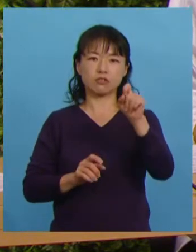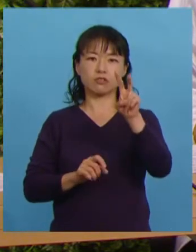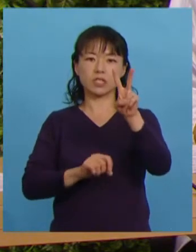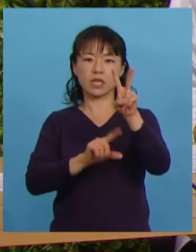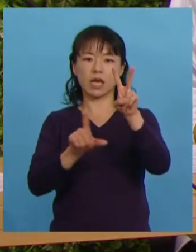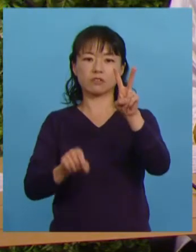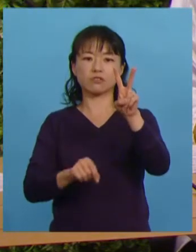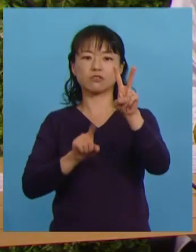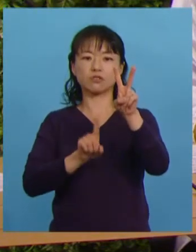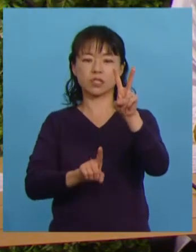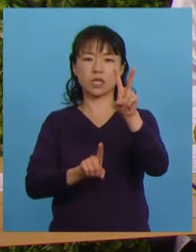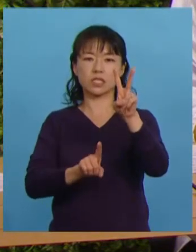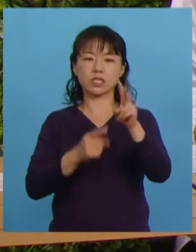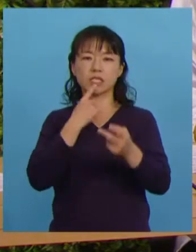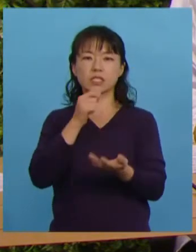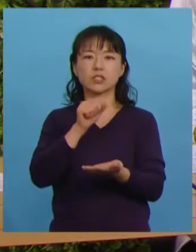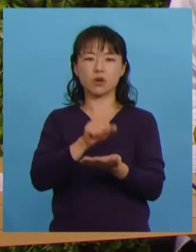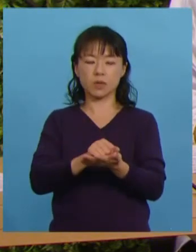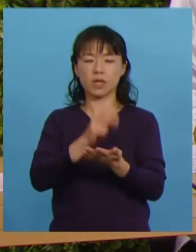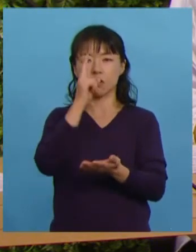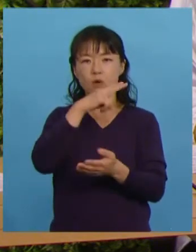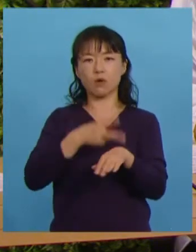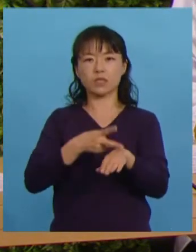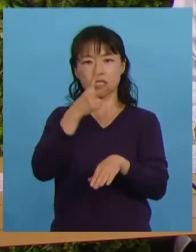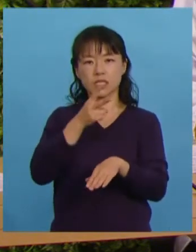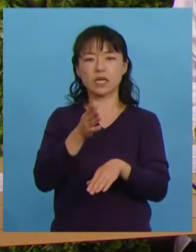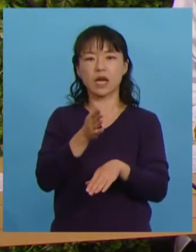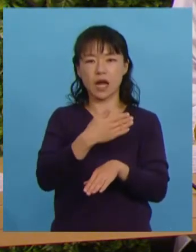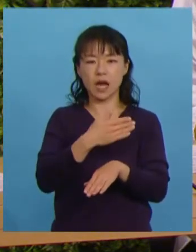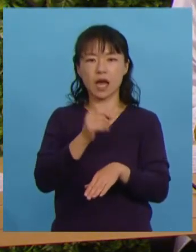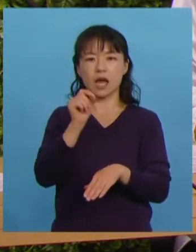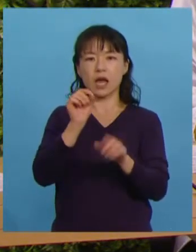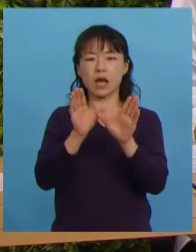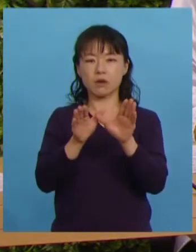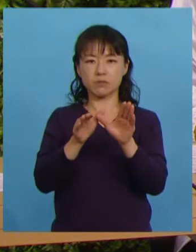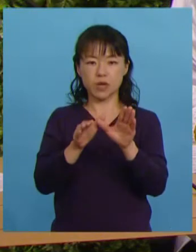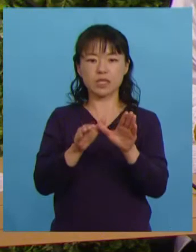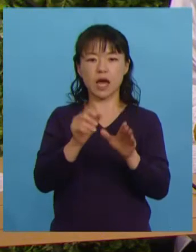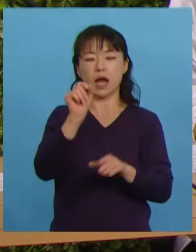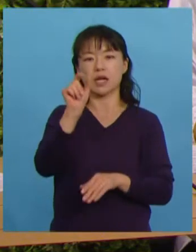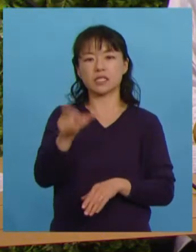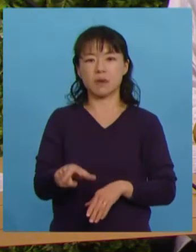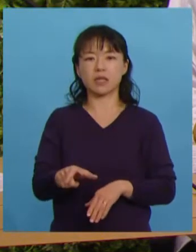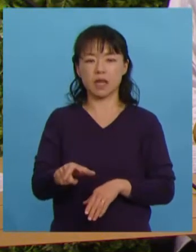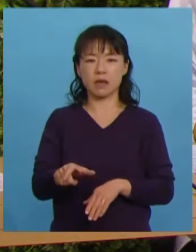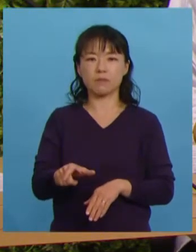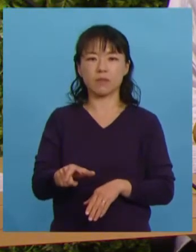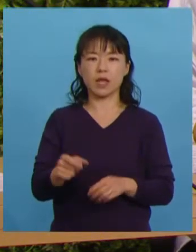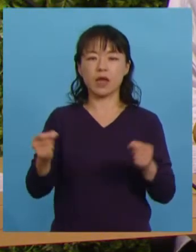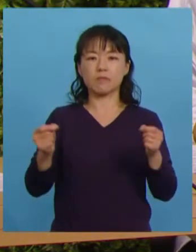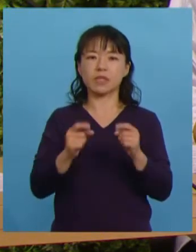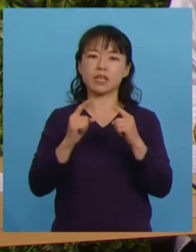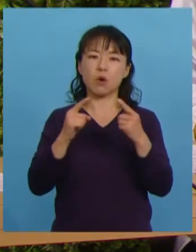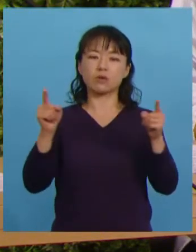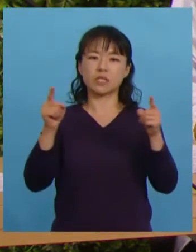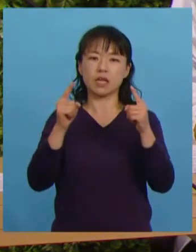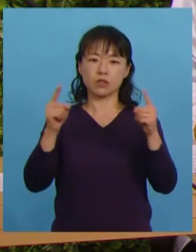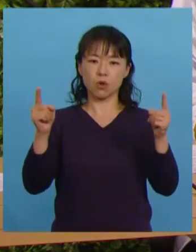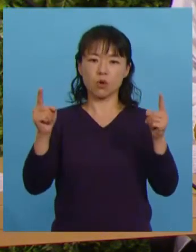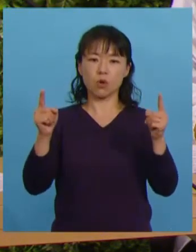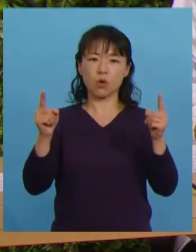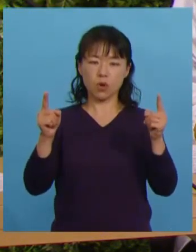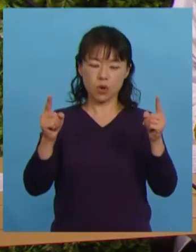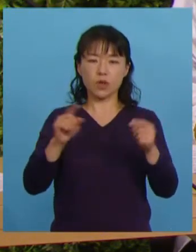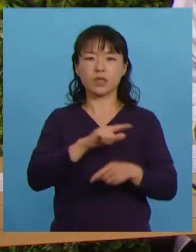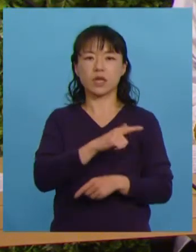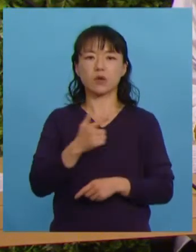月1日日曜日午後2時からアルプラザ近江八幡でミニコンサートや人権クイ